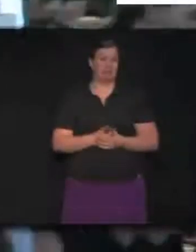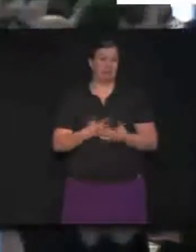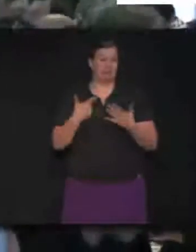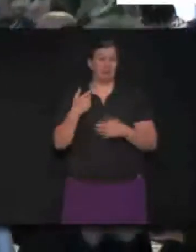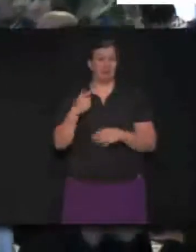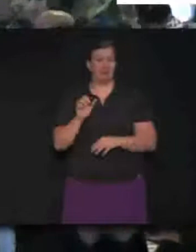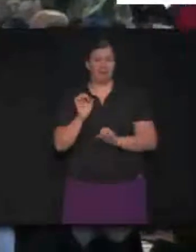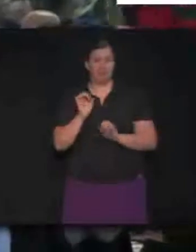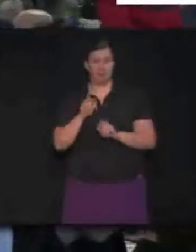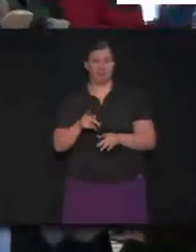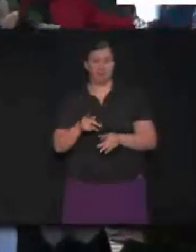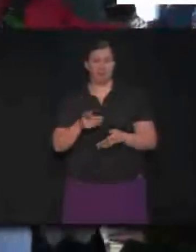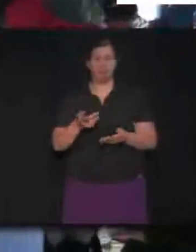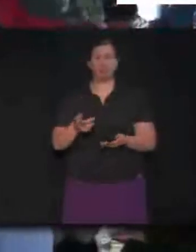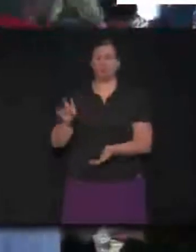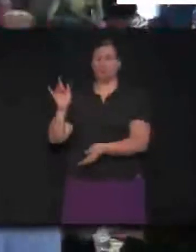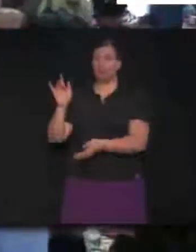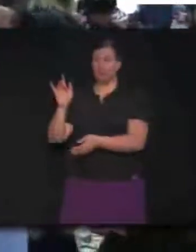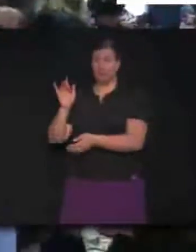bitte